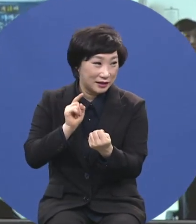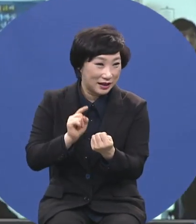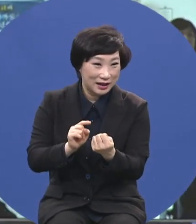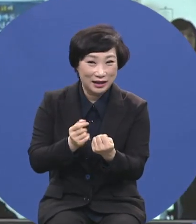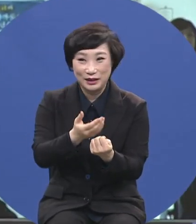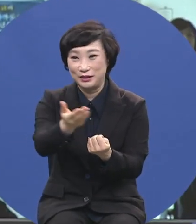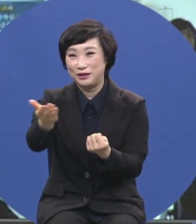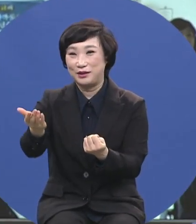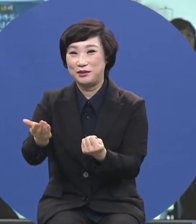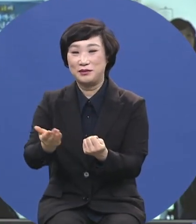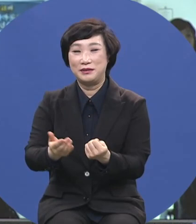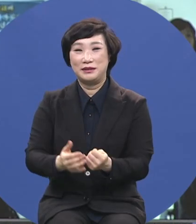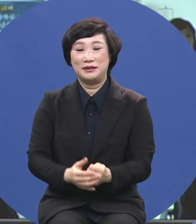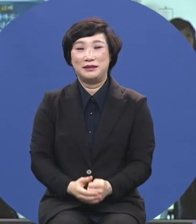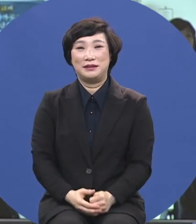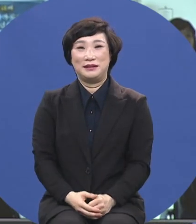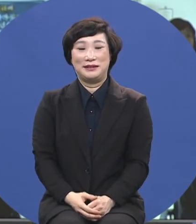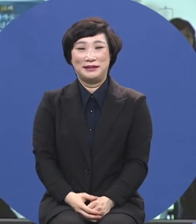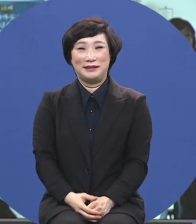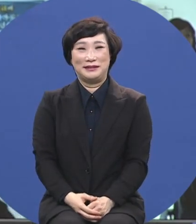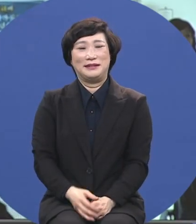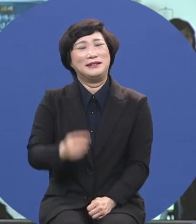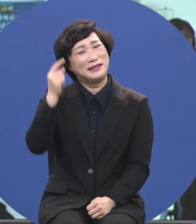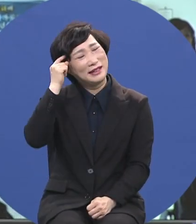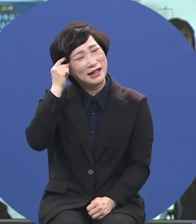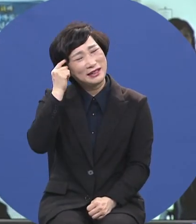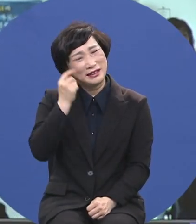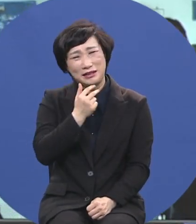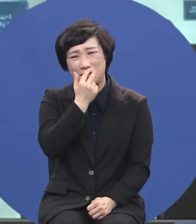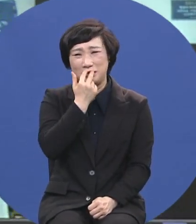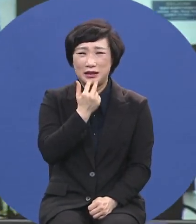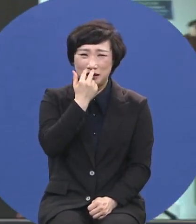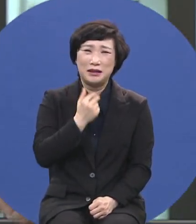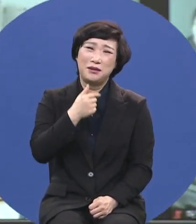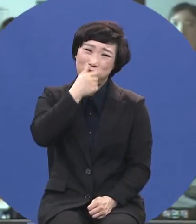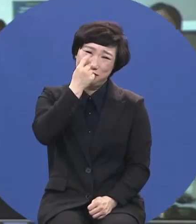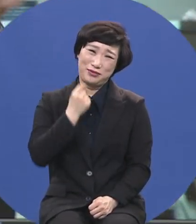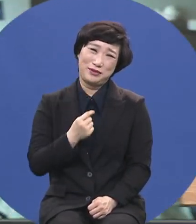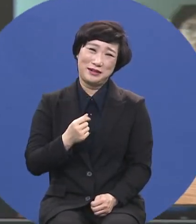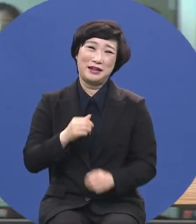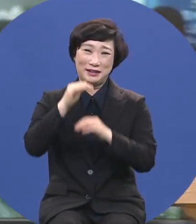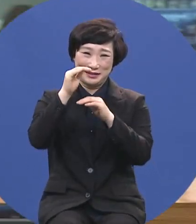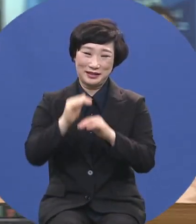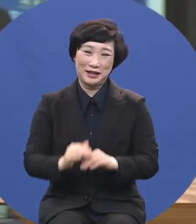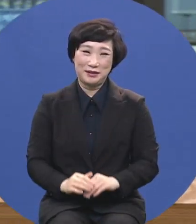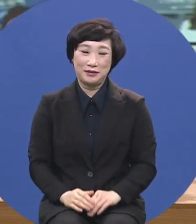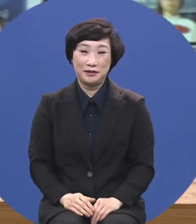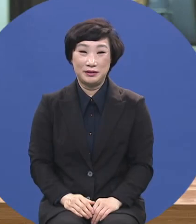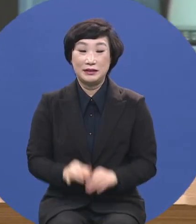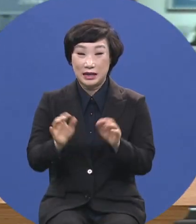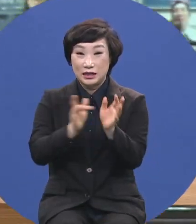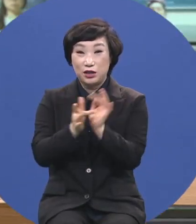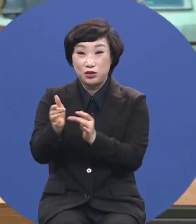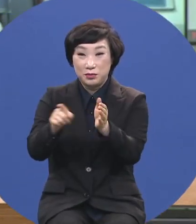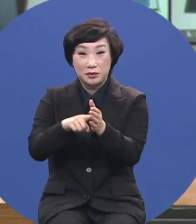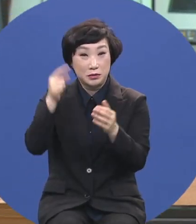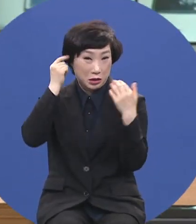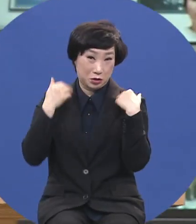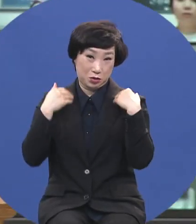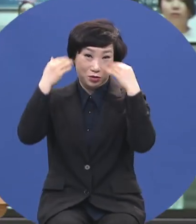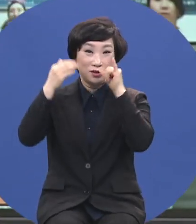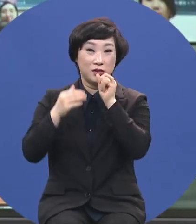있을까? 이제 철이 없다는 얘기지. 예수 믿으면 철드는 것이